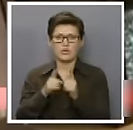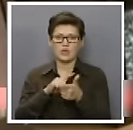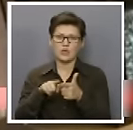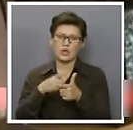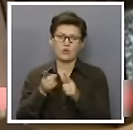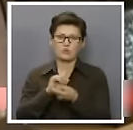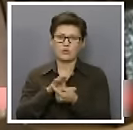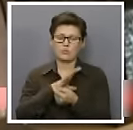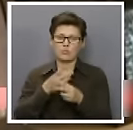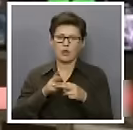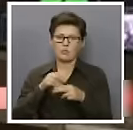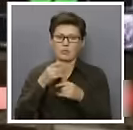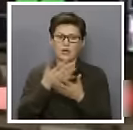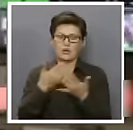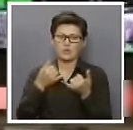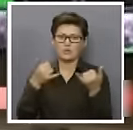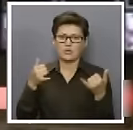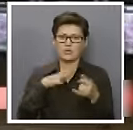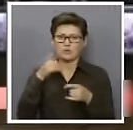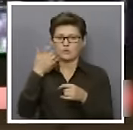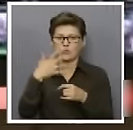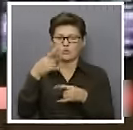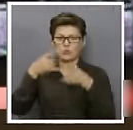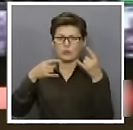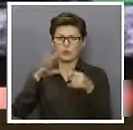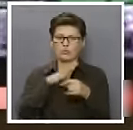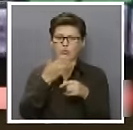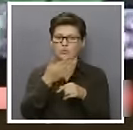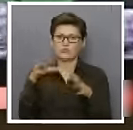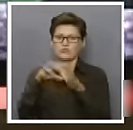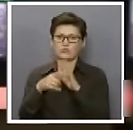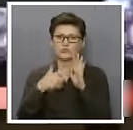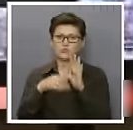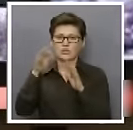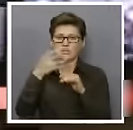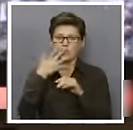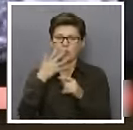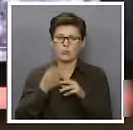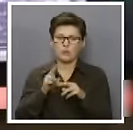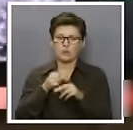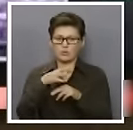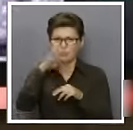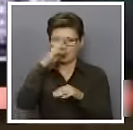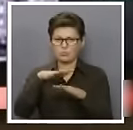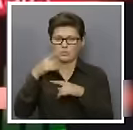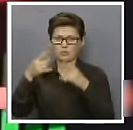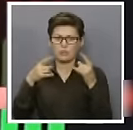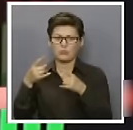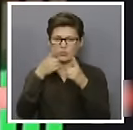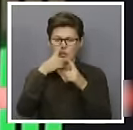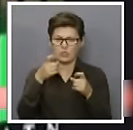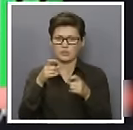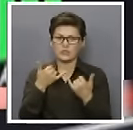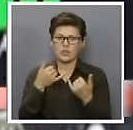міндеттеледі. Бүгінде әртүрлі кабельді желілер арқылы 150 телеарнаны болса, оның ішінде 70% шетелдік. Оларға еліміздің телерадио хабар тарату